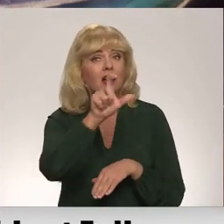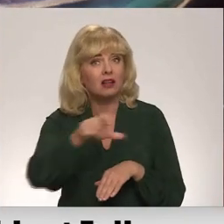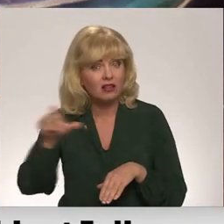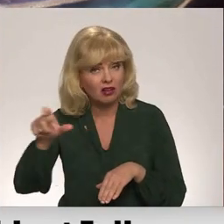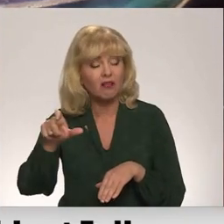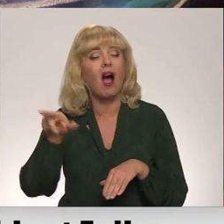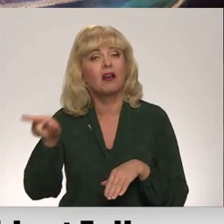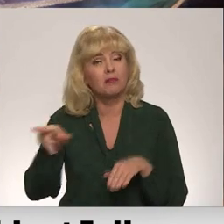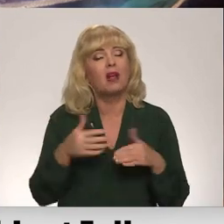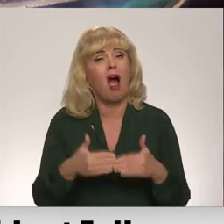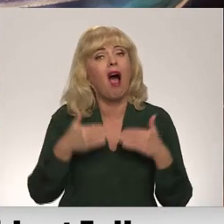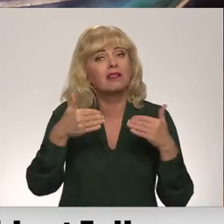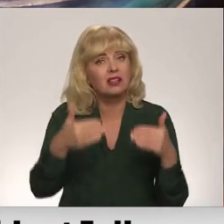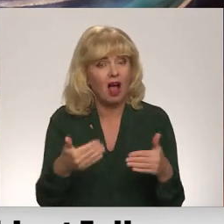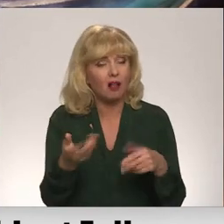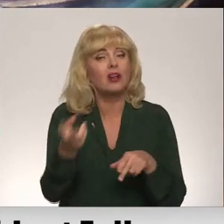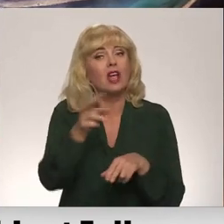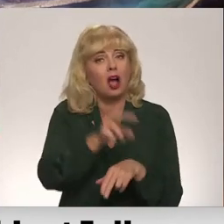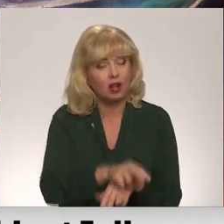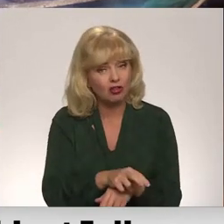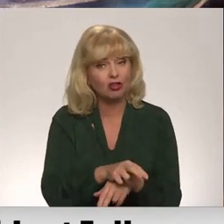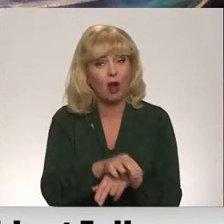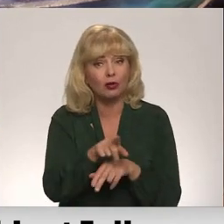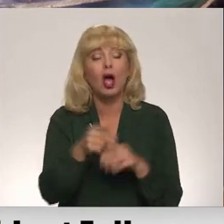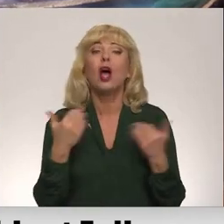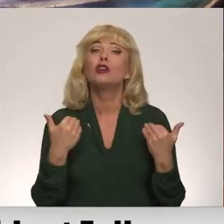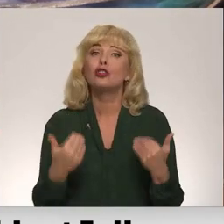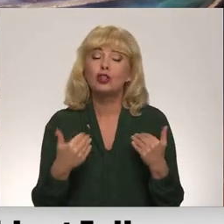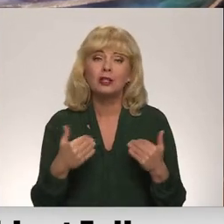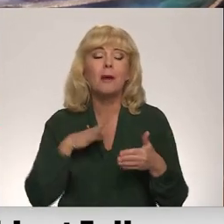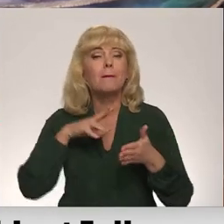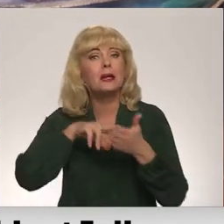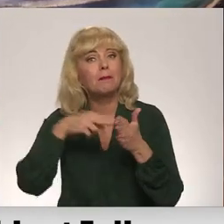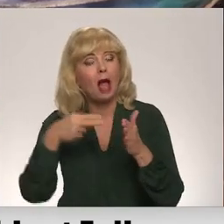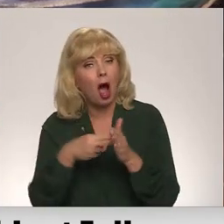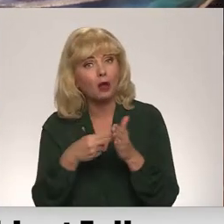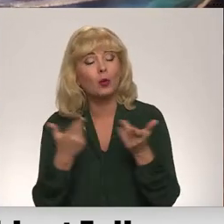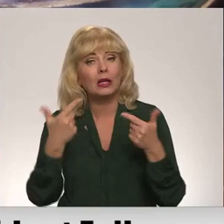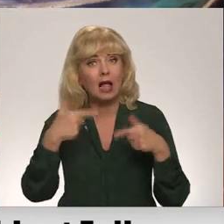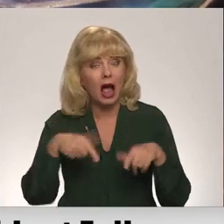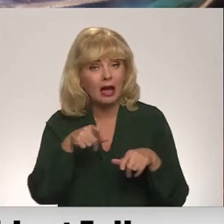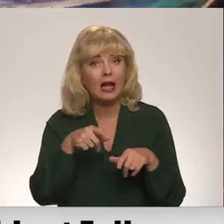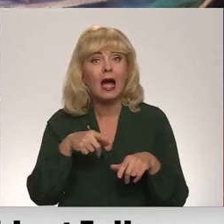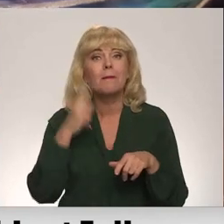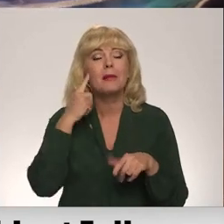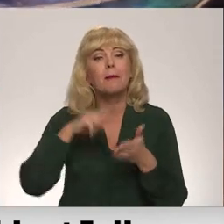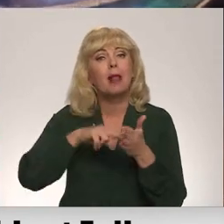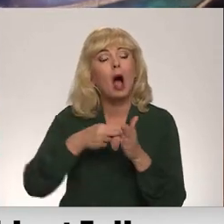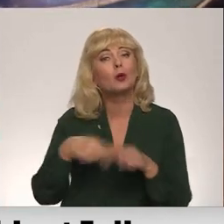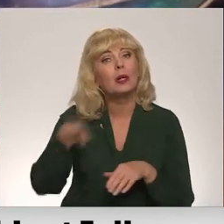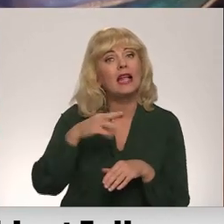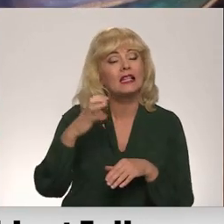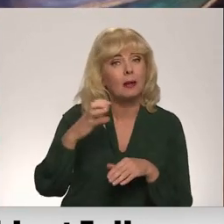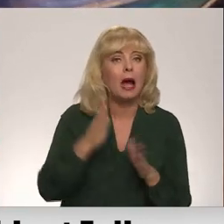man atcēla ierašanos šodien pasākumā. Šī izstāde bija plānota jau kādu laiku, bija plānota, tas ir decembra sākumā, bet tas